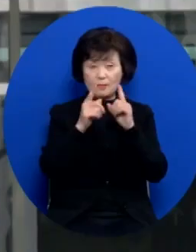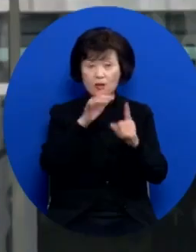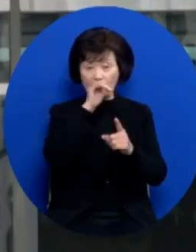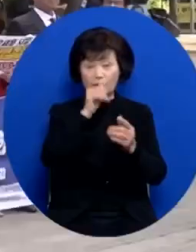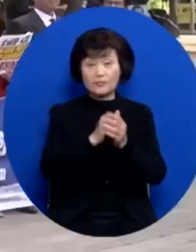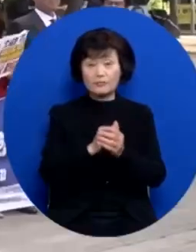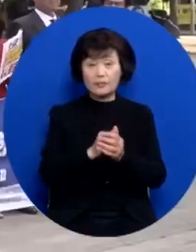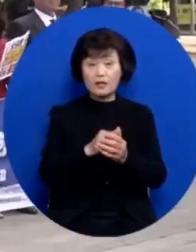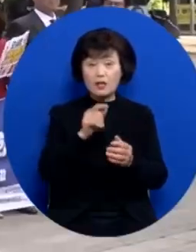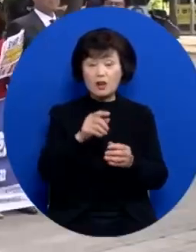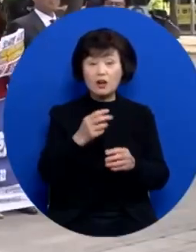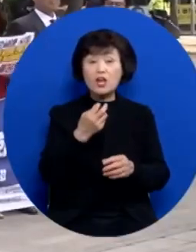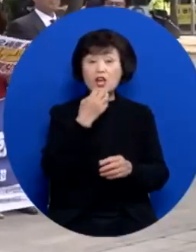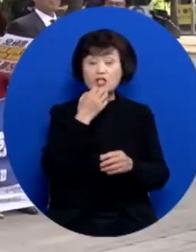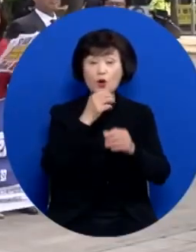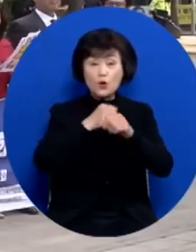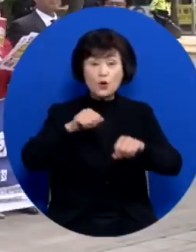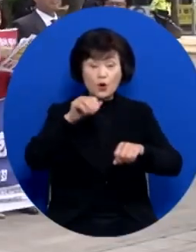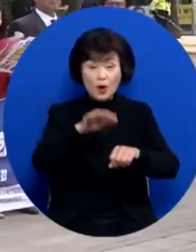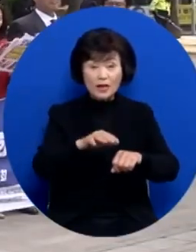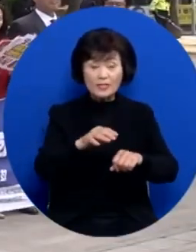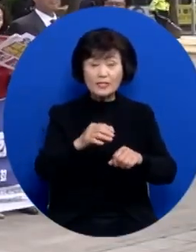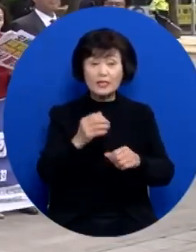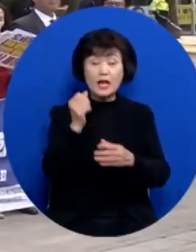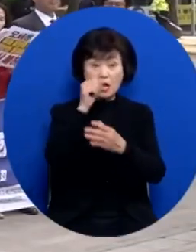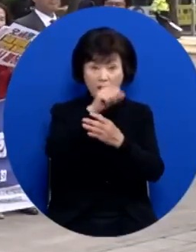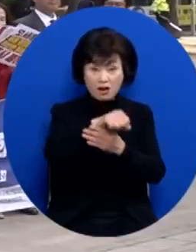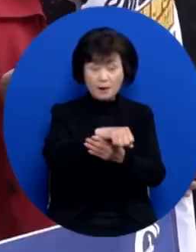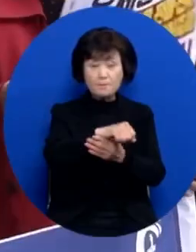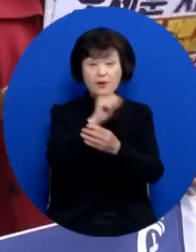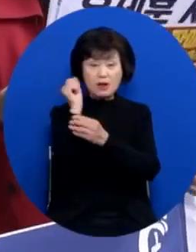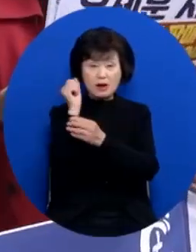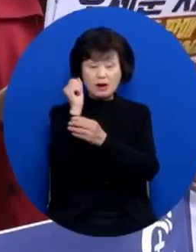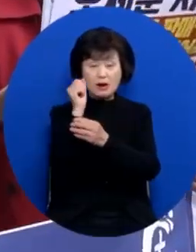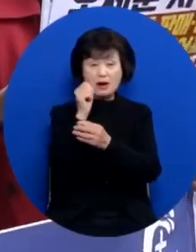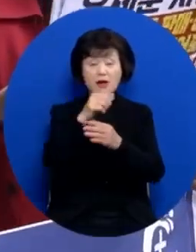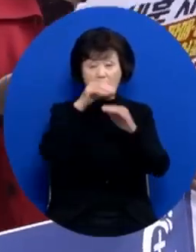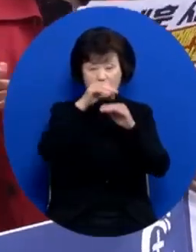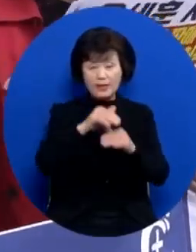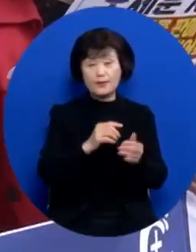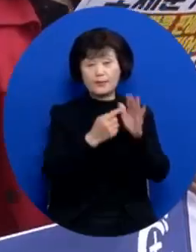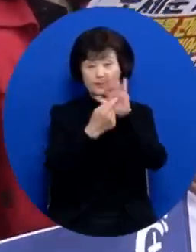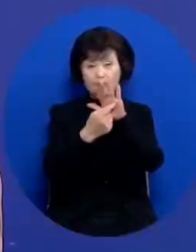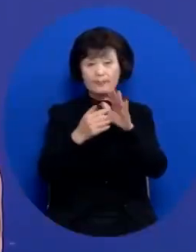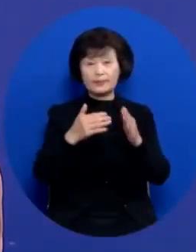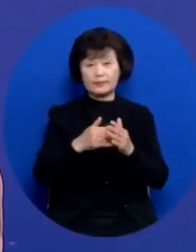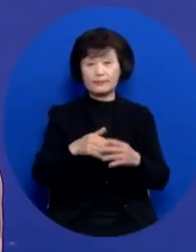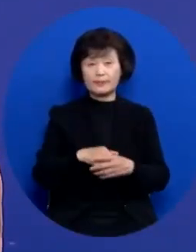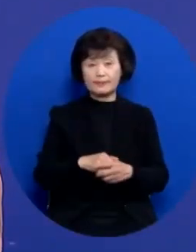퀴어 축제 서울광장 사용 불허를 촉구하는 내용의 성명서를 발표하기도 했습니다.